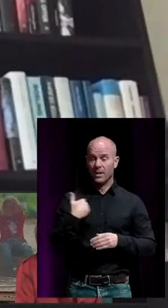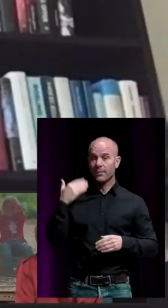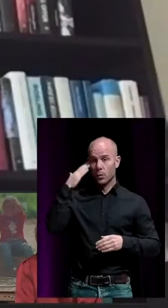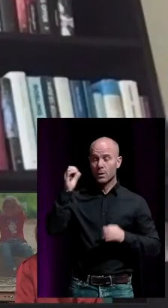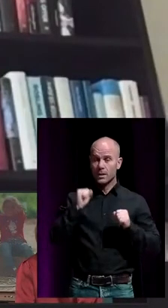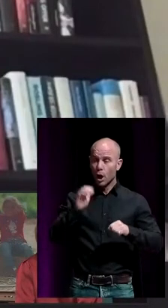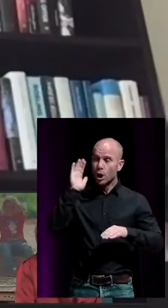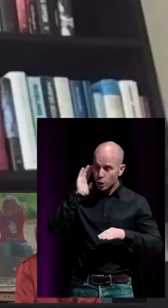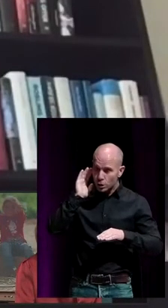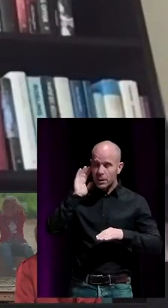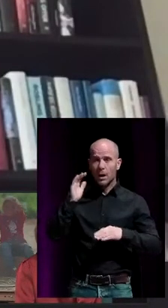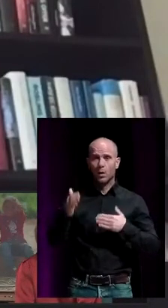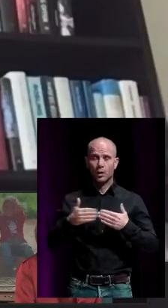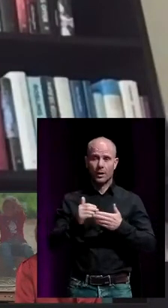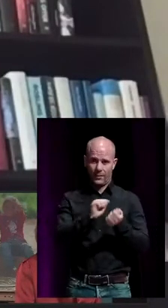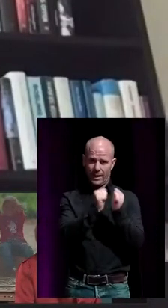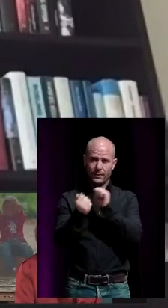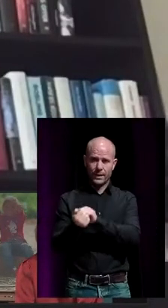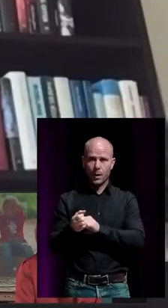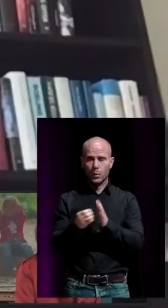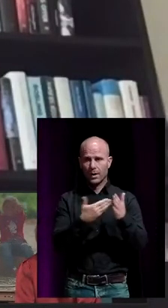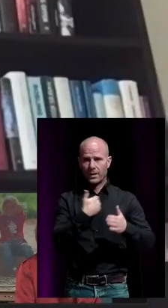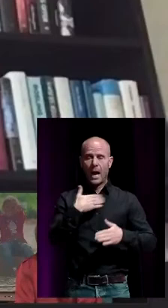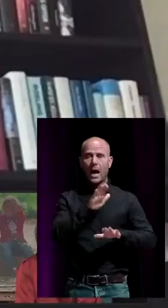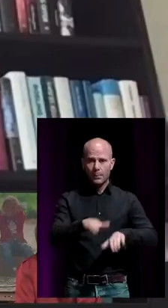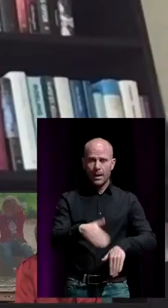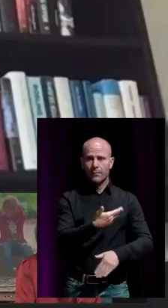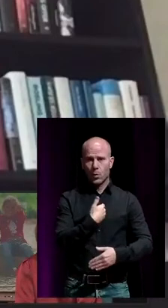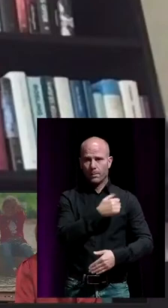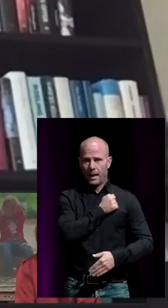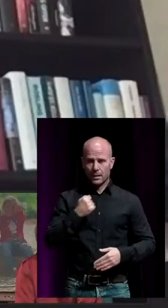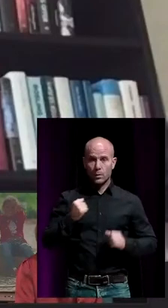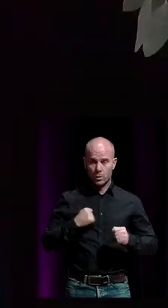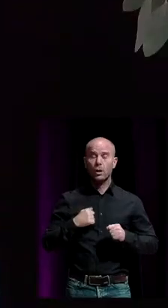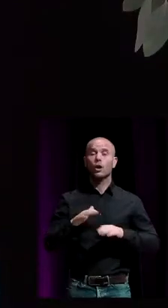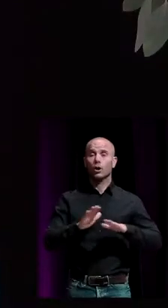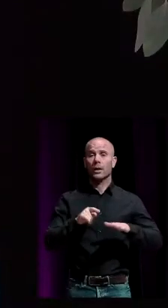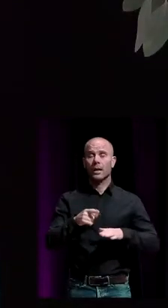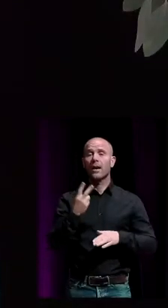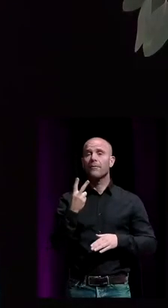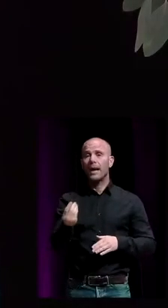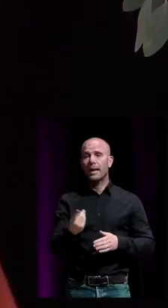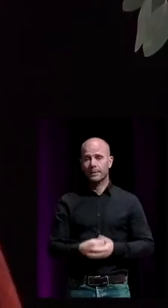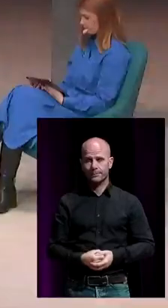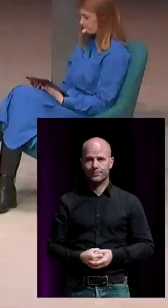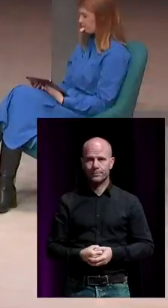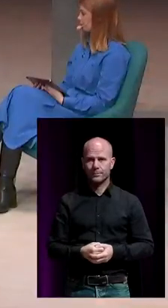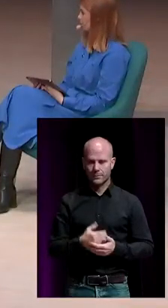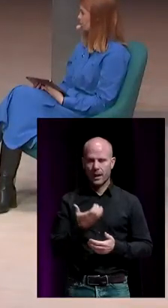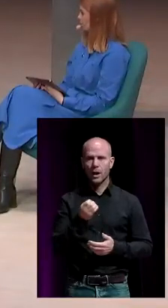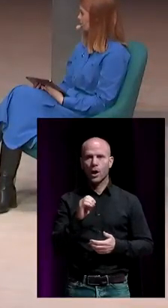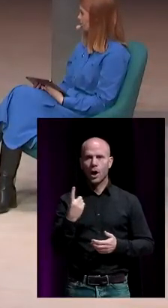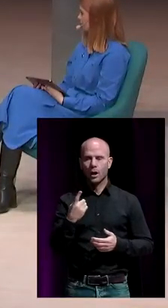för att lyssna och se till att vi förändrar. För vi har fått den makten och den ska vi förvalta väl. Tack så mycket. Carl Bennett får